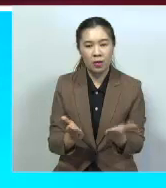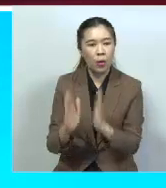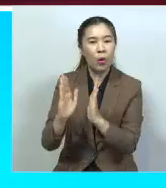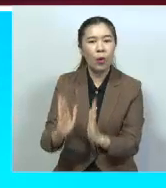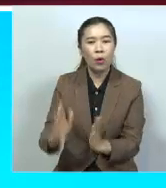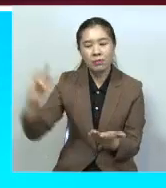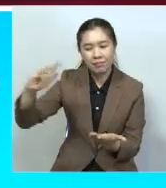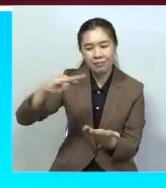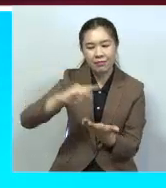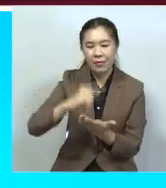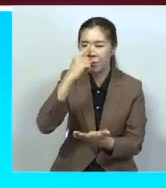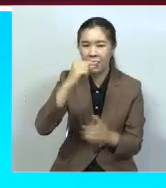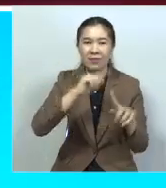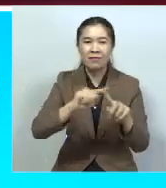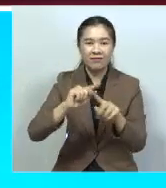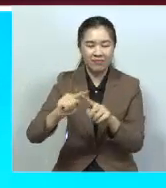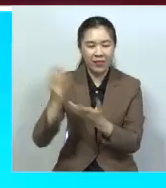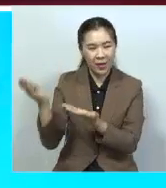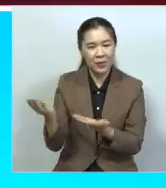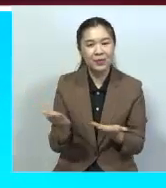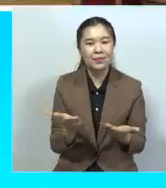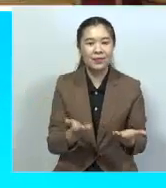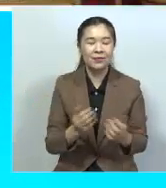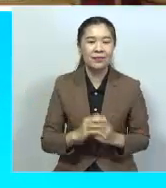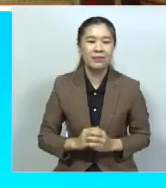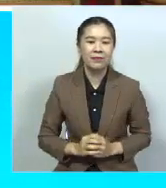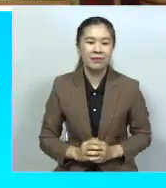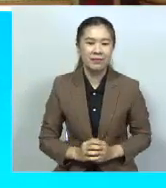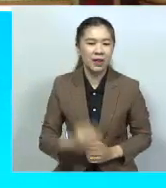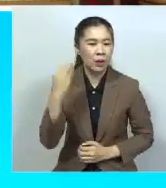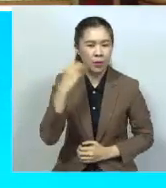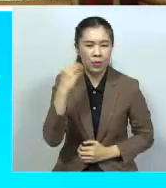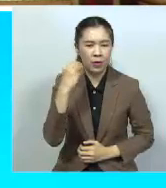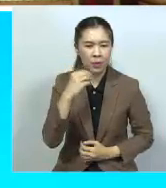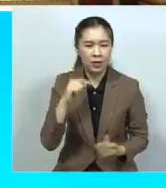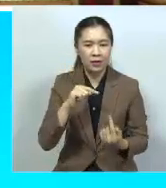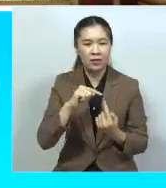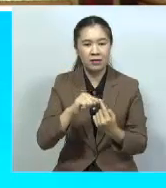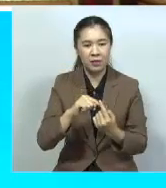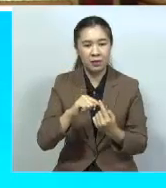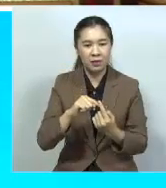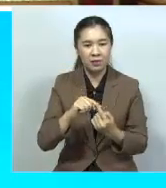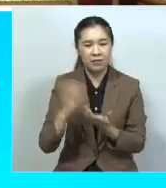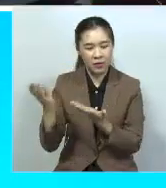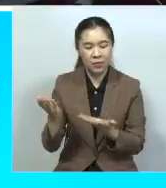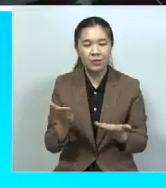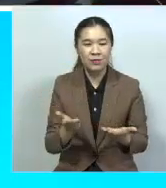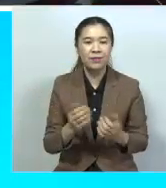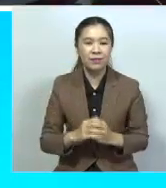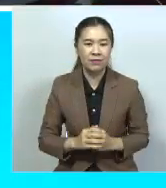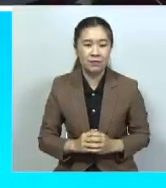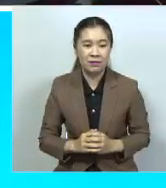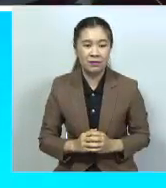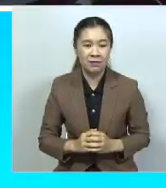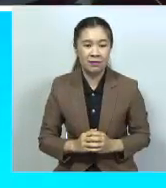ศต่างๆเราก็มีการจัดการแสดงบ่อยครั้งนะรวมความเป็นเรื่องของในช่วงของการสมาเทศด้วยต่างๆนี้นะ